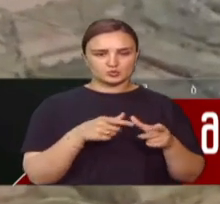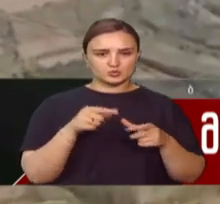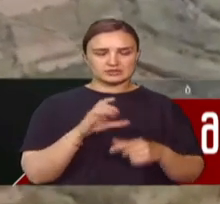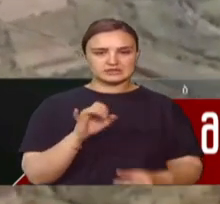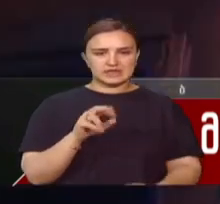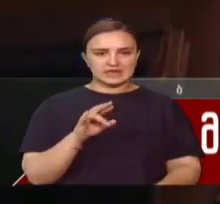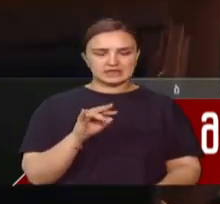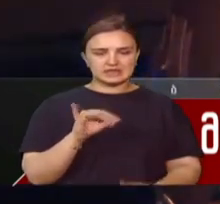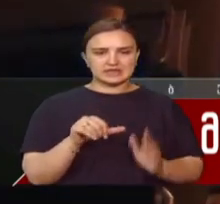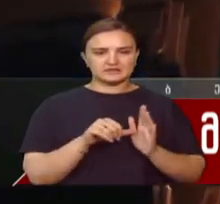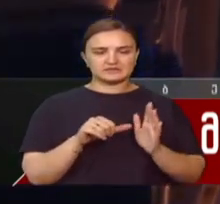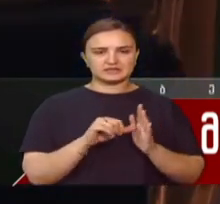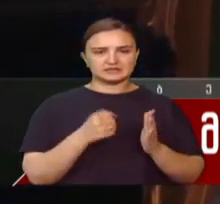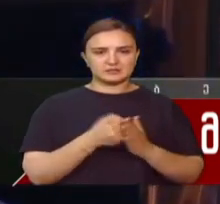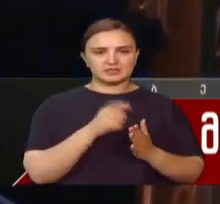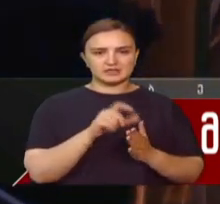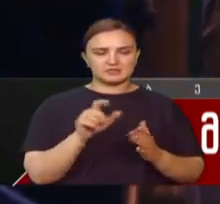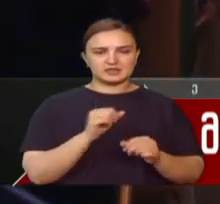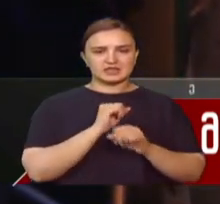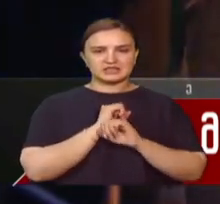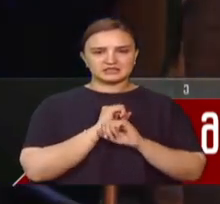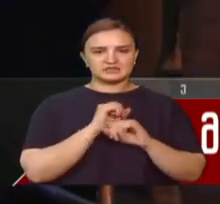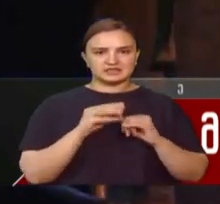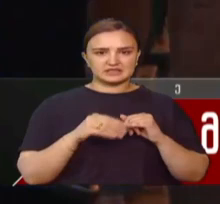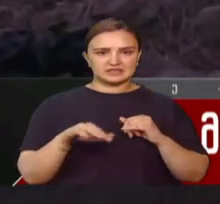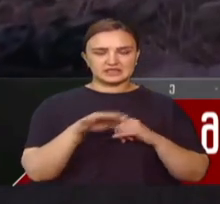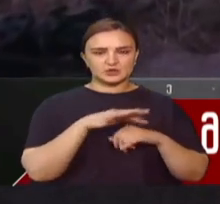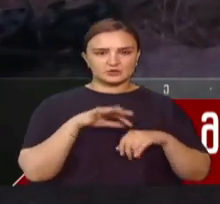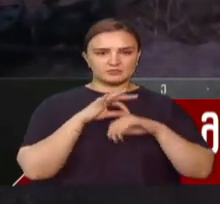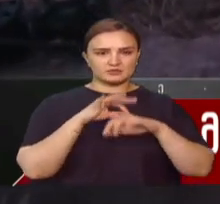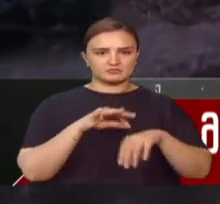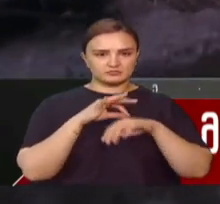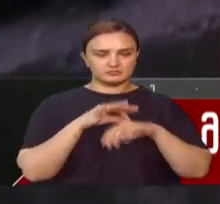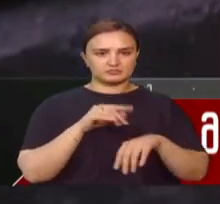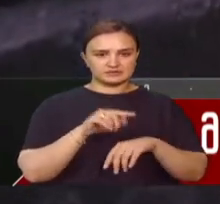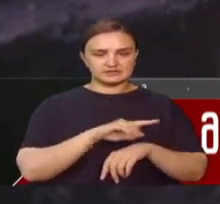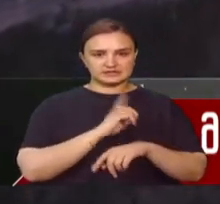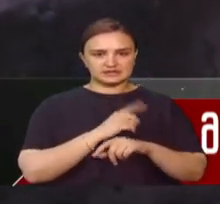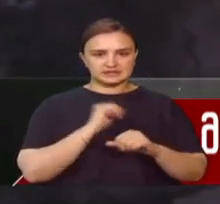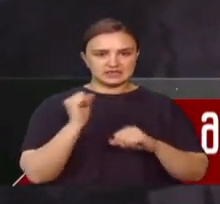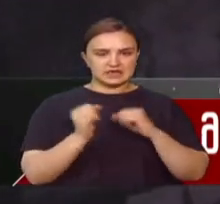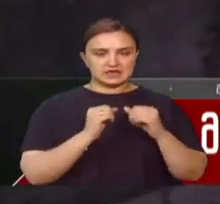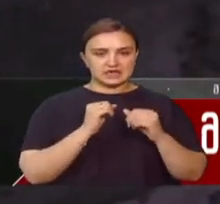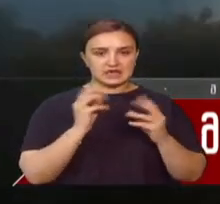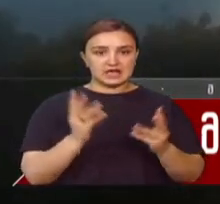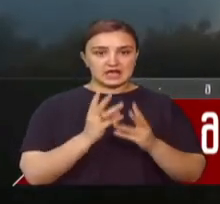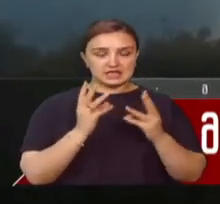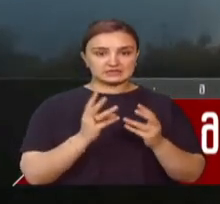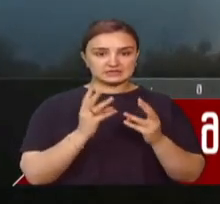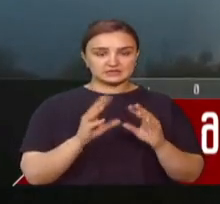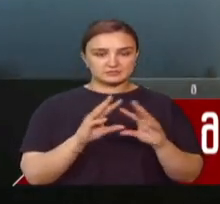600-მდე ადგილობრივისთვისა და ტურისტისთვის დასვენება ტერიტორიიდან ევაკუაციით დასრულდა. ძლიერი ხანძრის გამო ცეცხლის